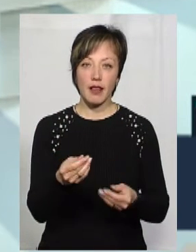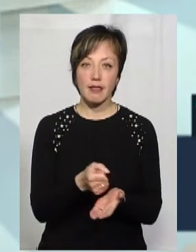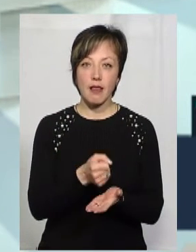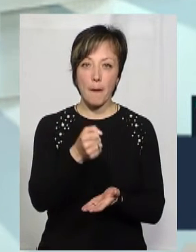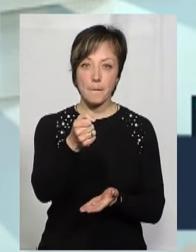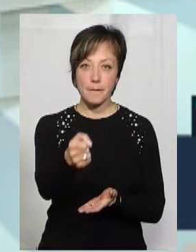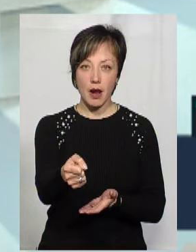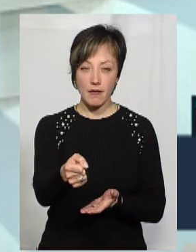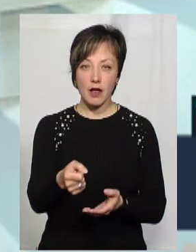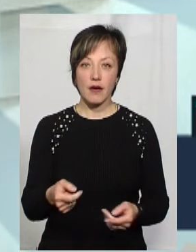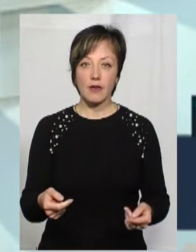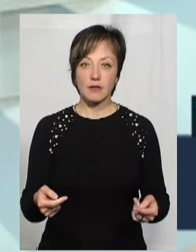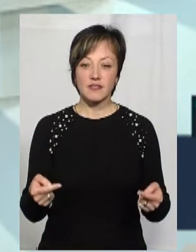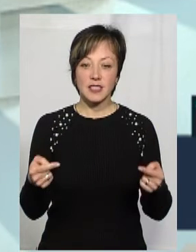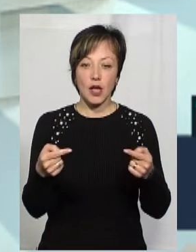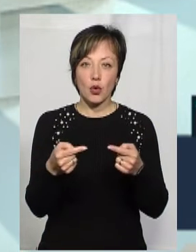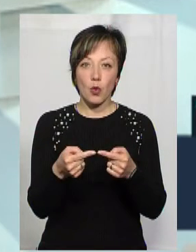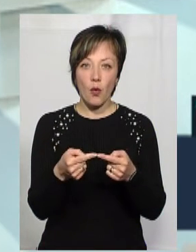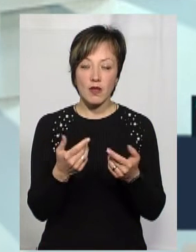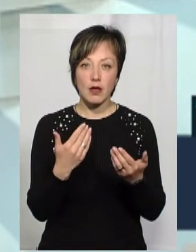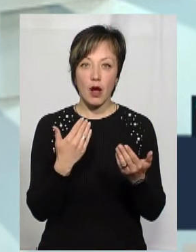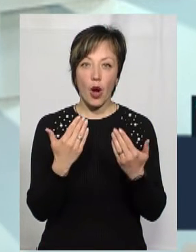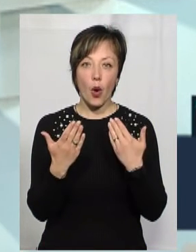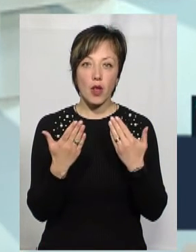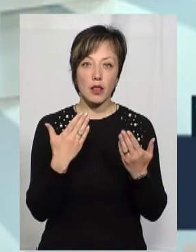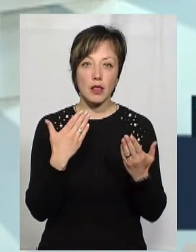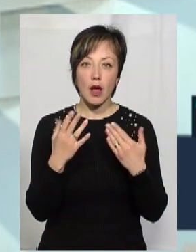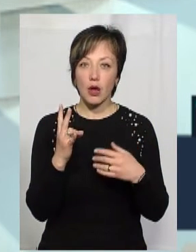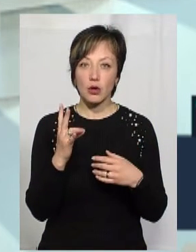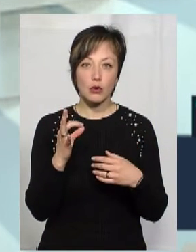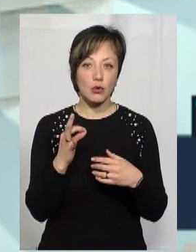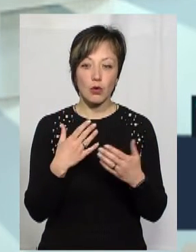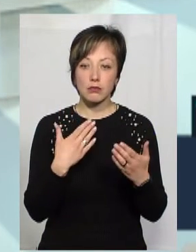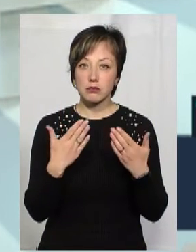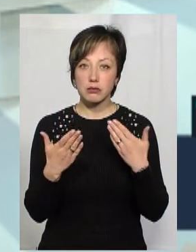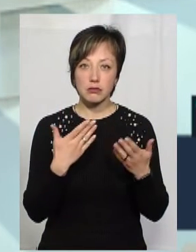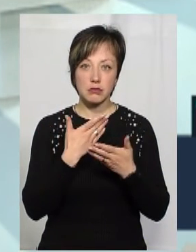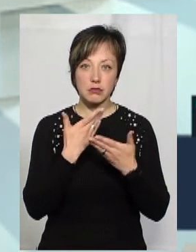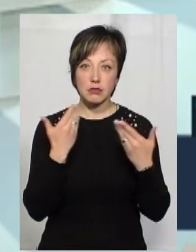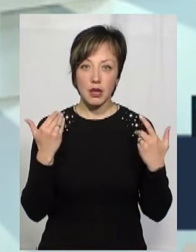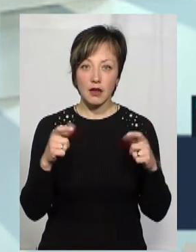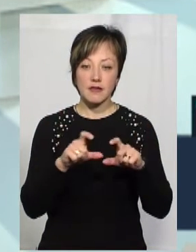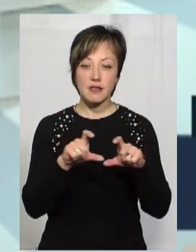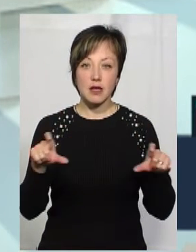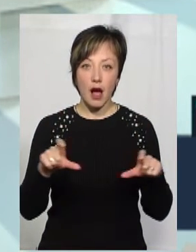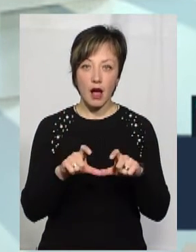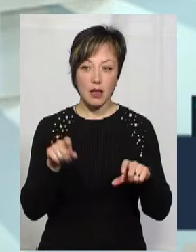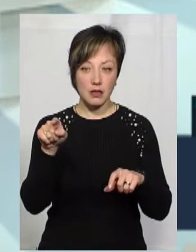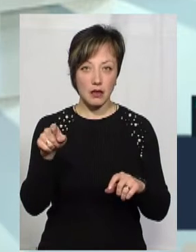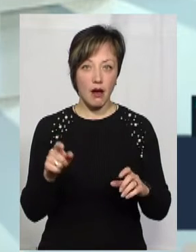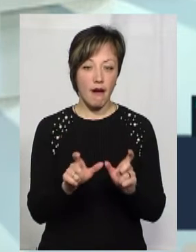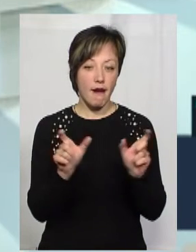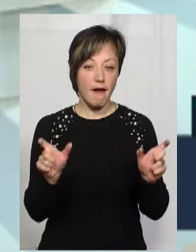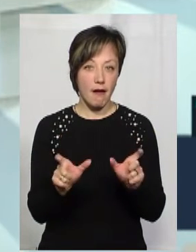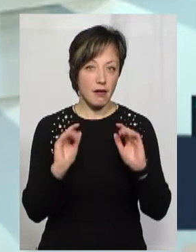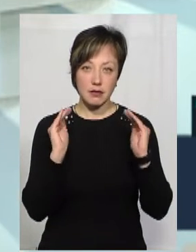для встановлення контакту, однак контакт не встановлюється, оскільки в закладах, де знаходяться діти, карантин, і ми туди